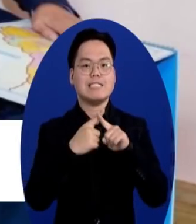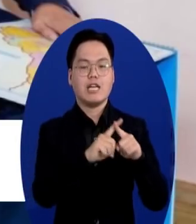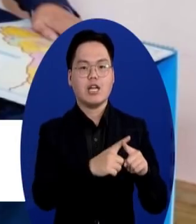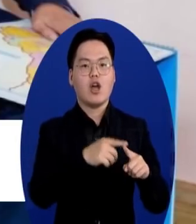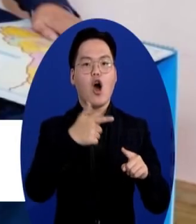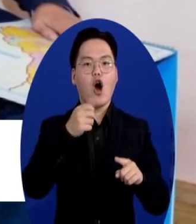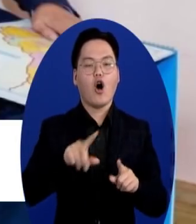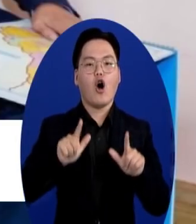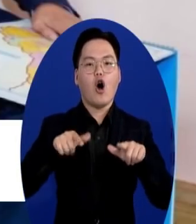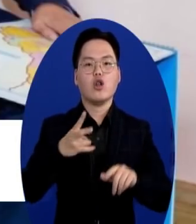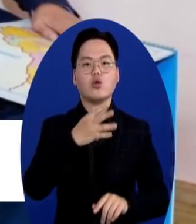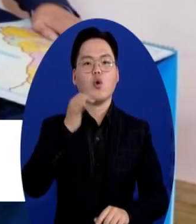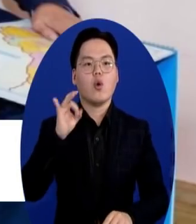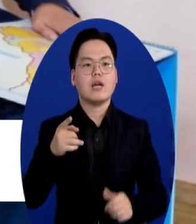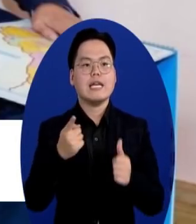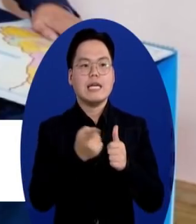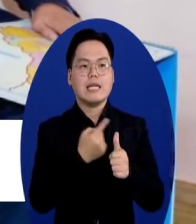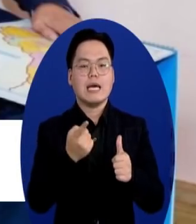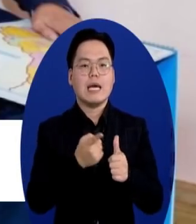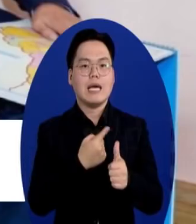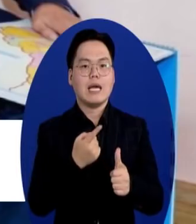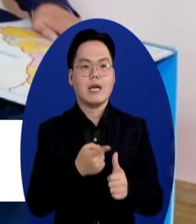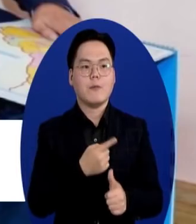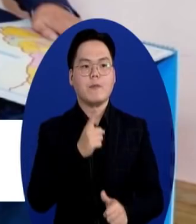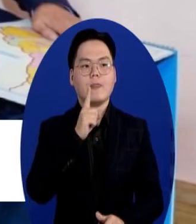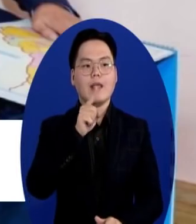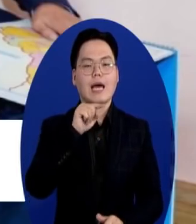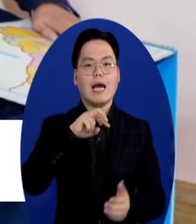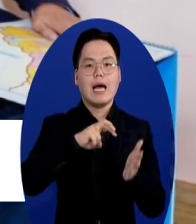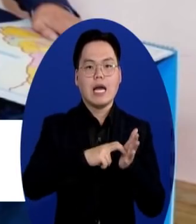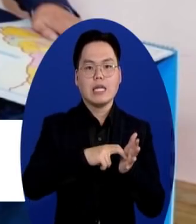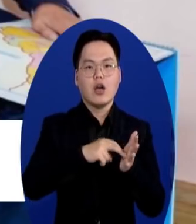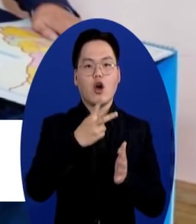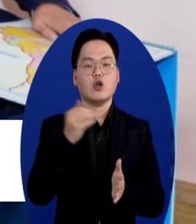гол нуур тэдгэрийн нэр гисэн агуулгатайгаар 1,200,000-аас